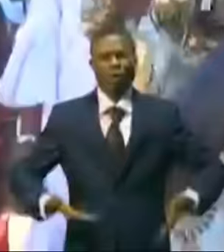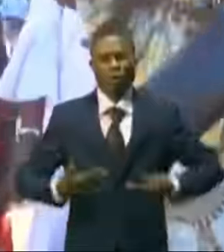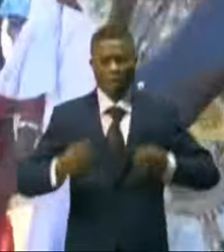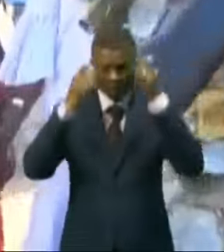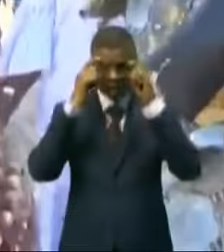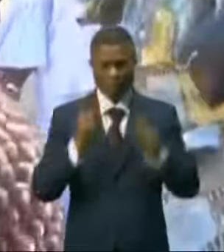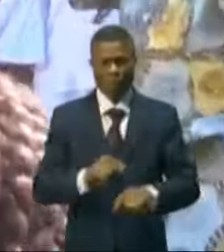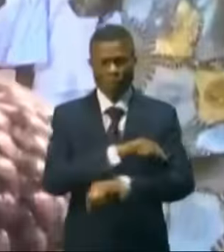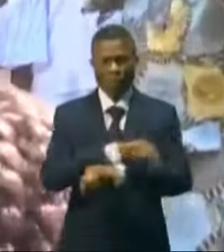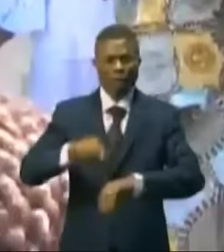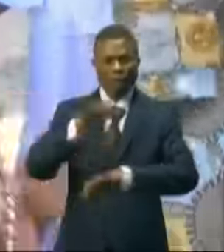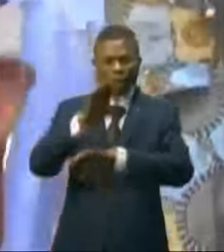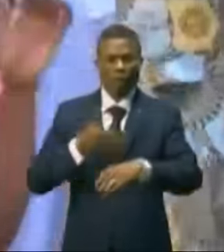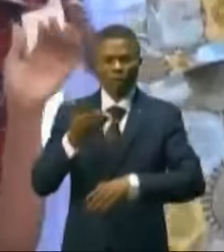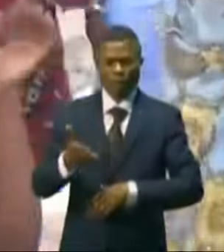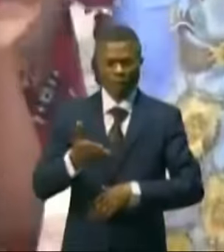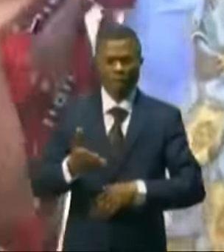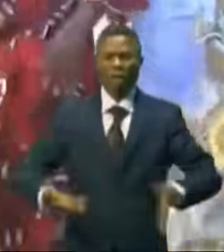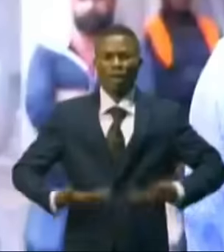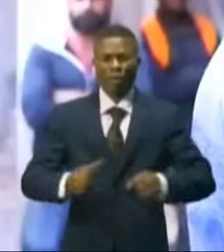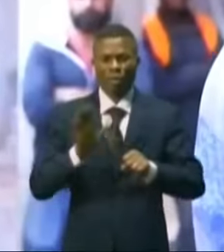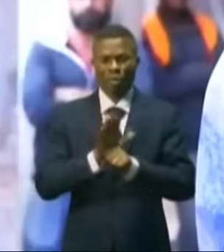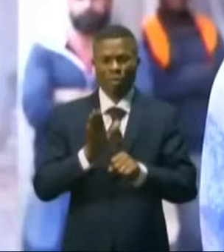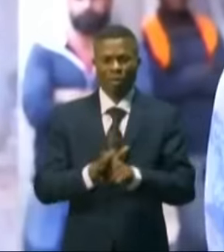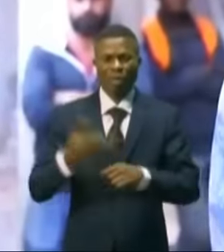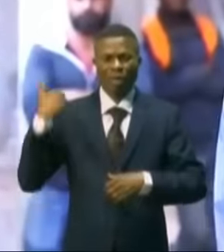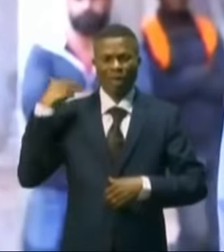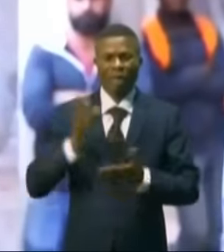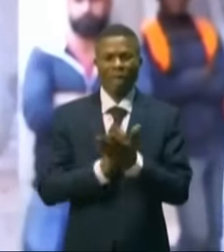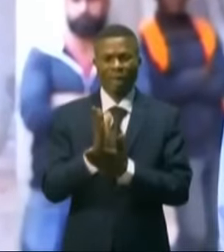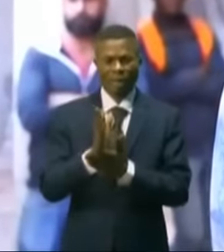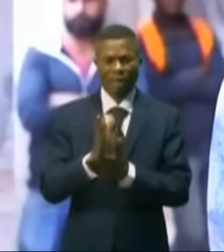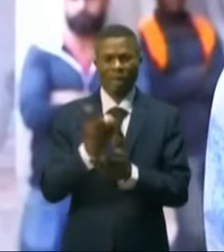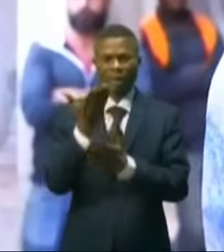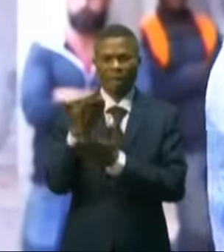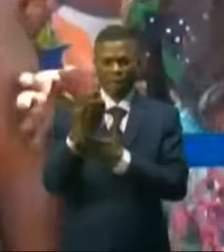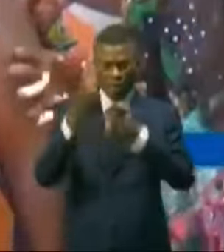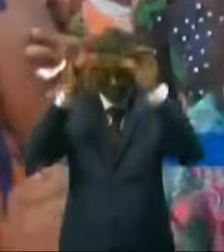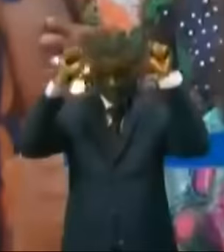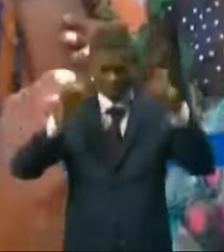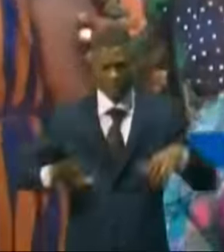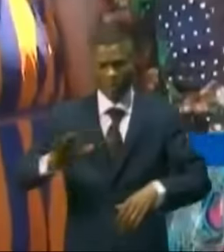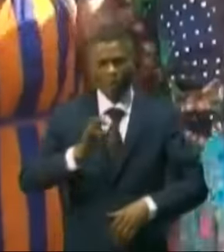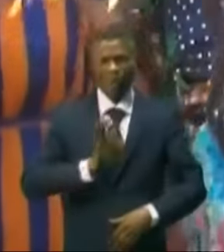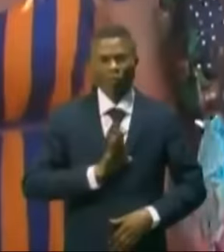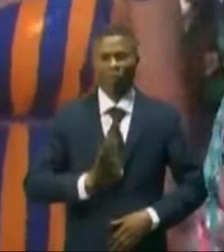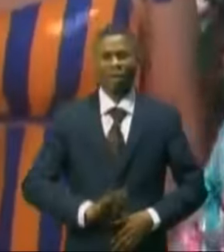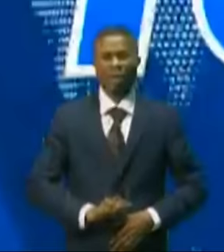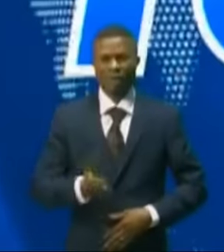la cour d'appel et saluent l'état de droit prôné par le chef de l'État.